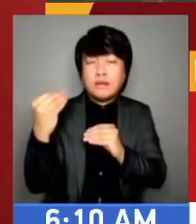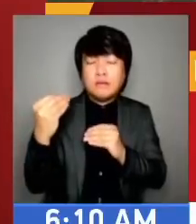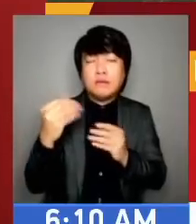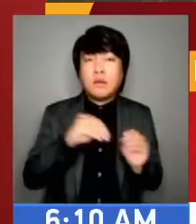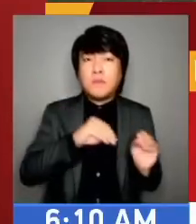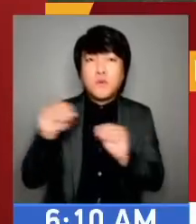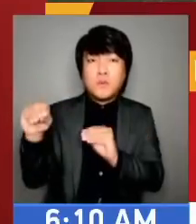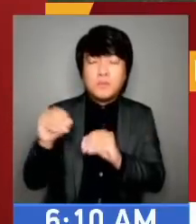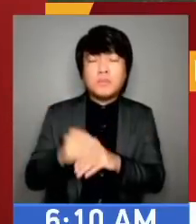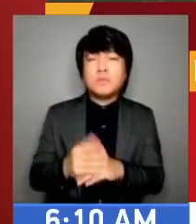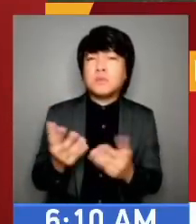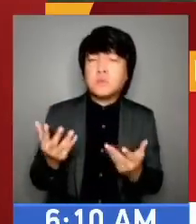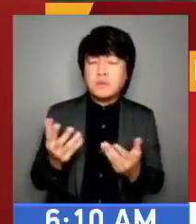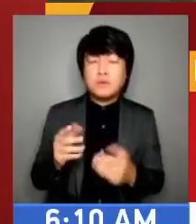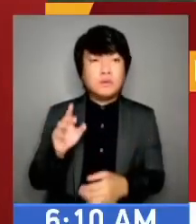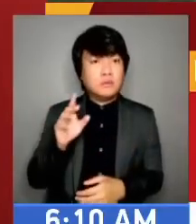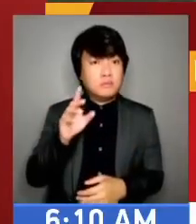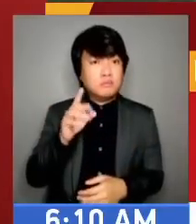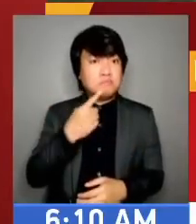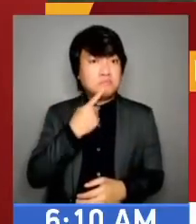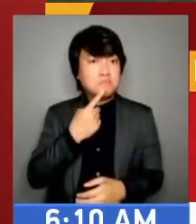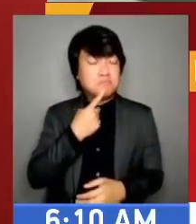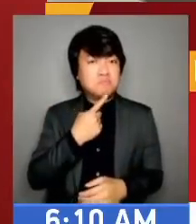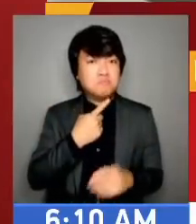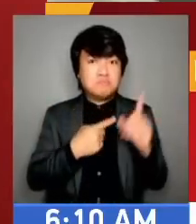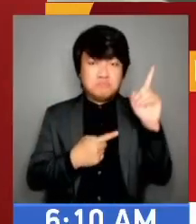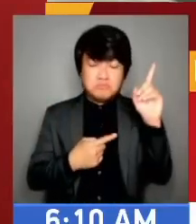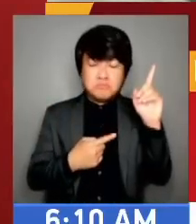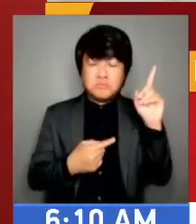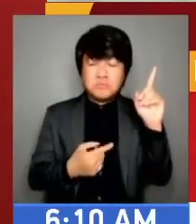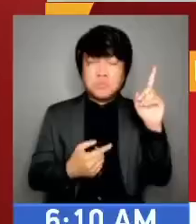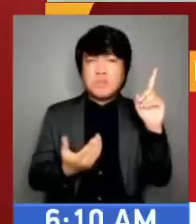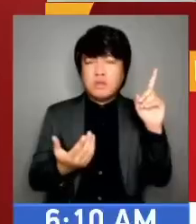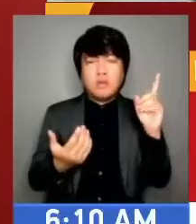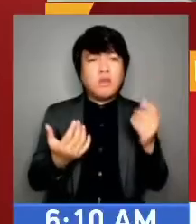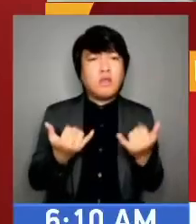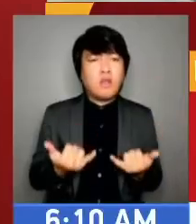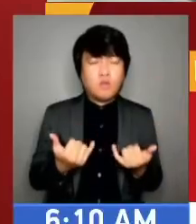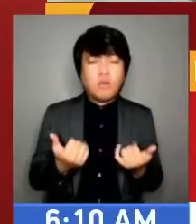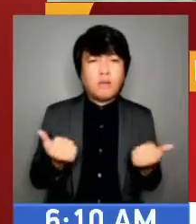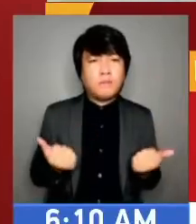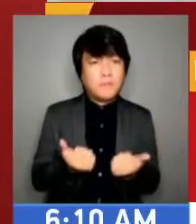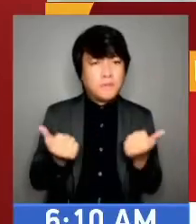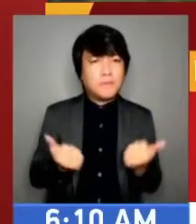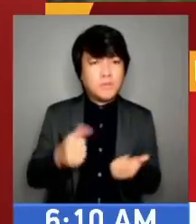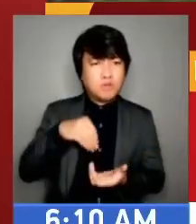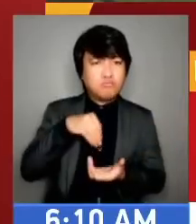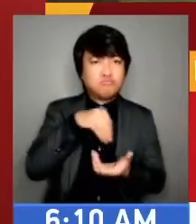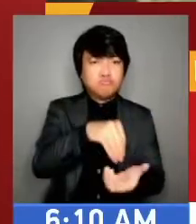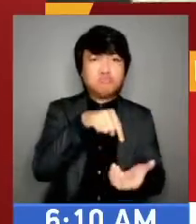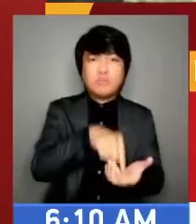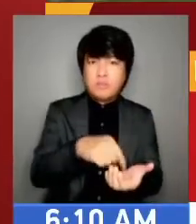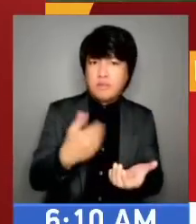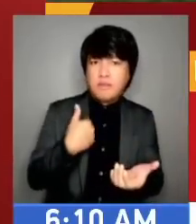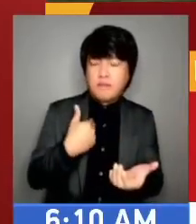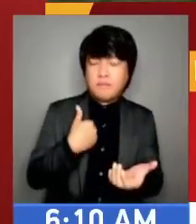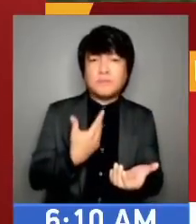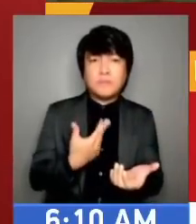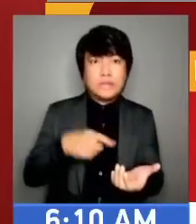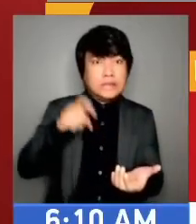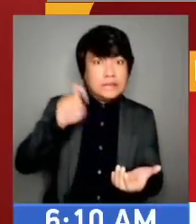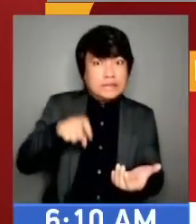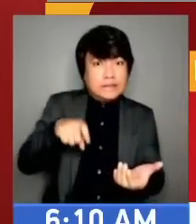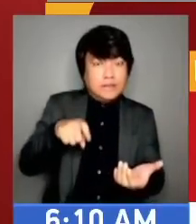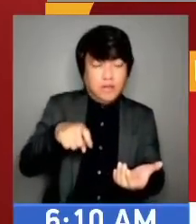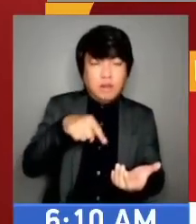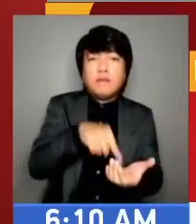food packs, yung mga non-food items natin, available naman. No? Essential po ito kasi marami po tayong naitala na